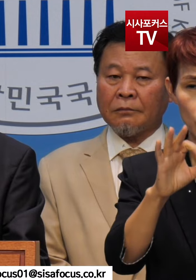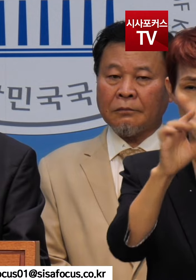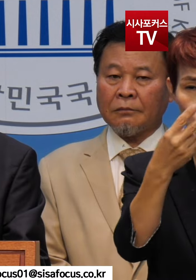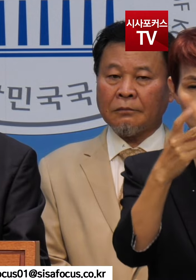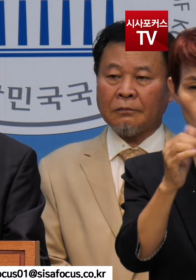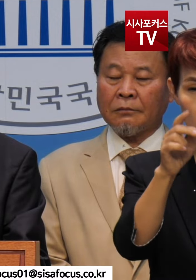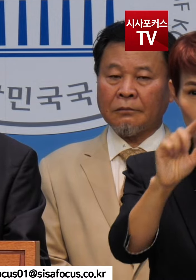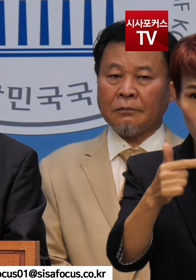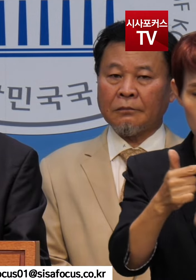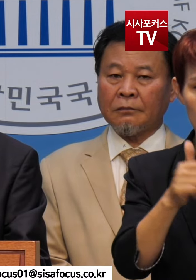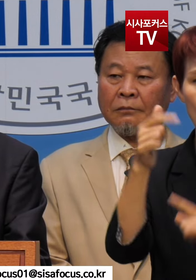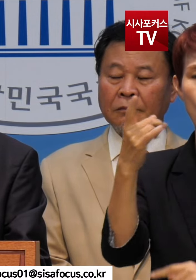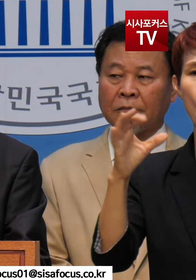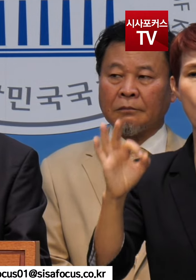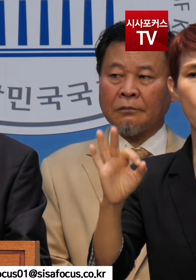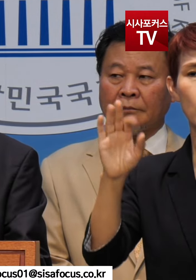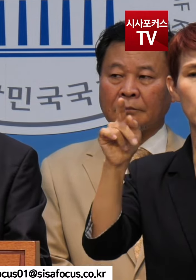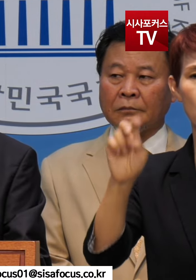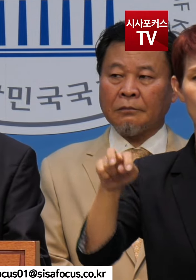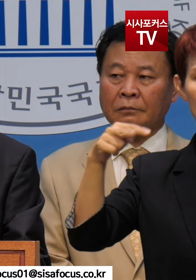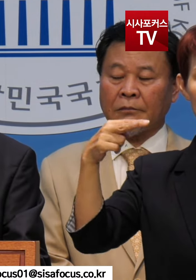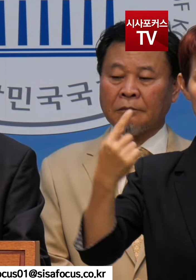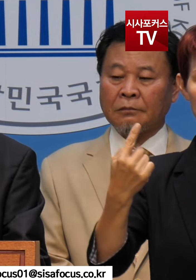흉상이 호구의 요람인 육사에